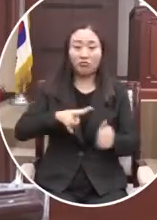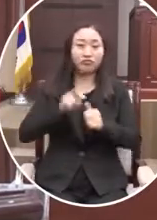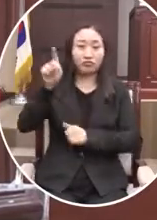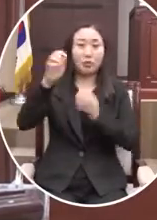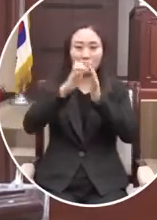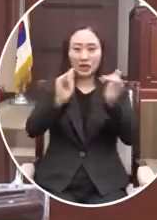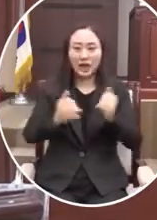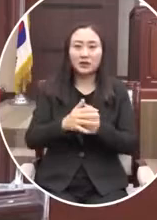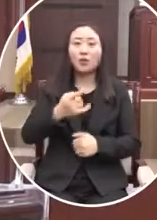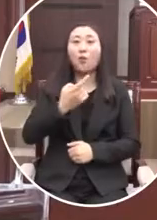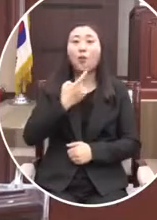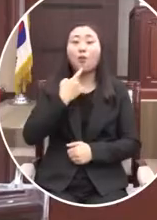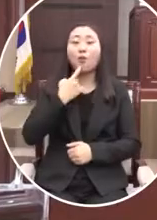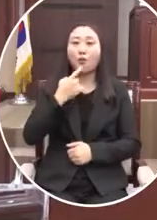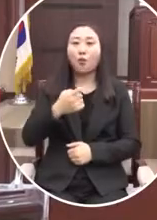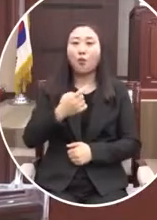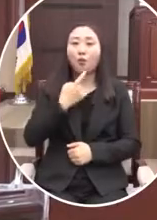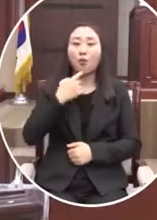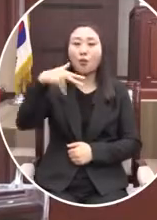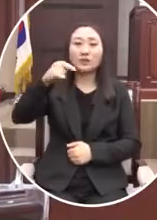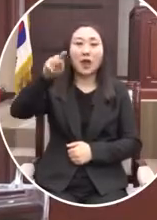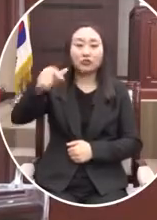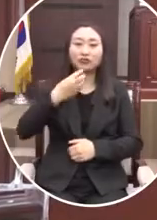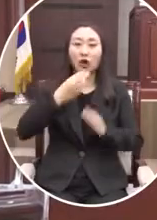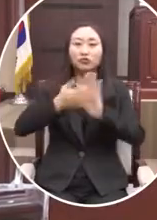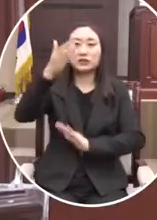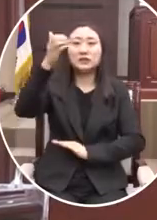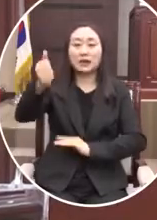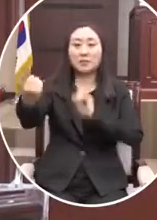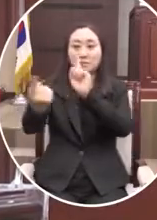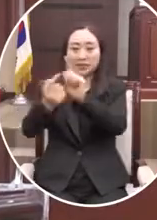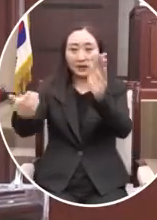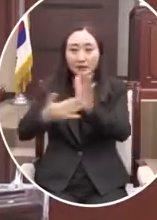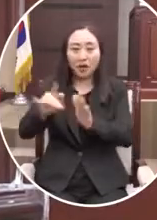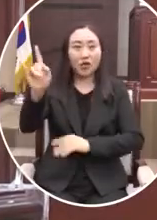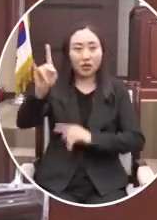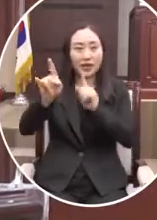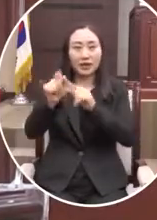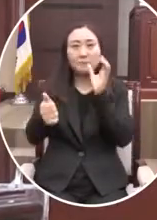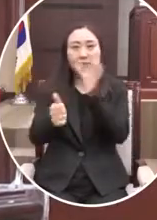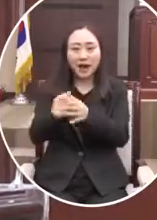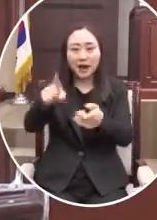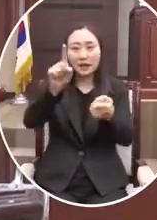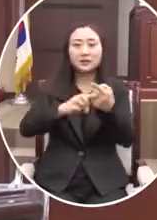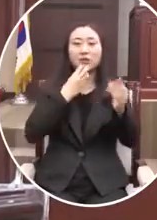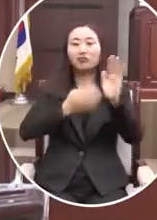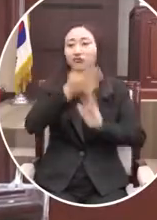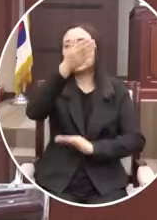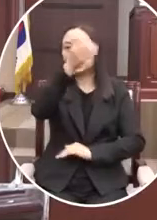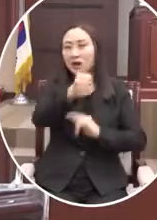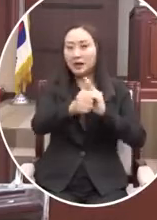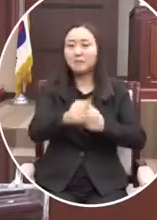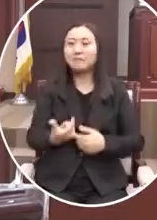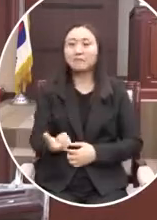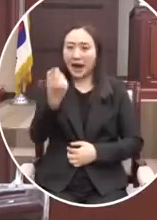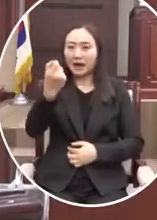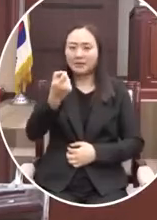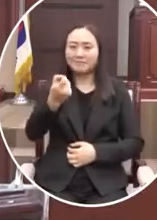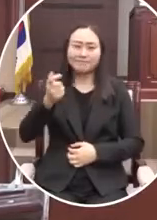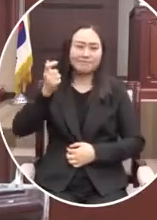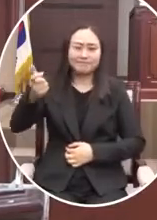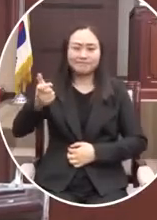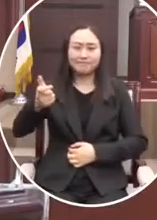오세훈 서울시장을 만났습니다. 현대산업개발에 대한 행정처분권을 가진 서울시장에게